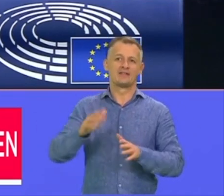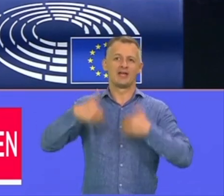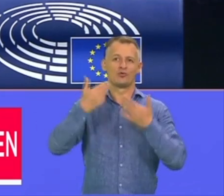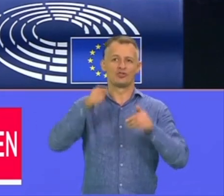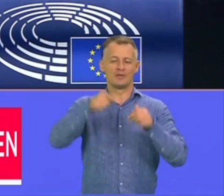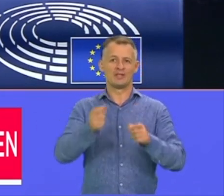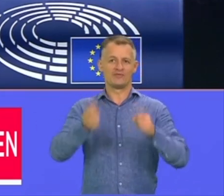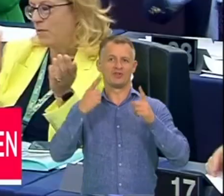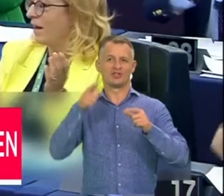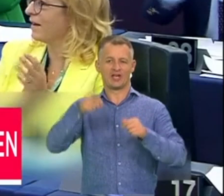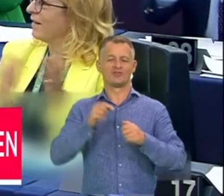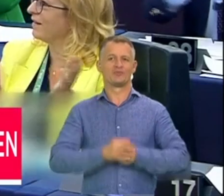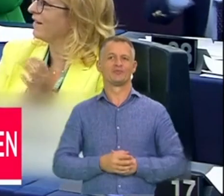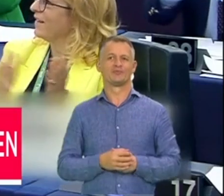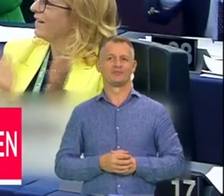plus de retard.